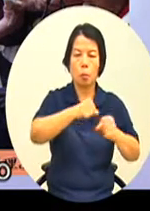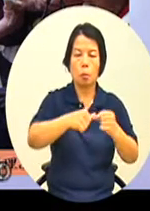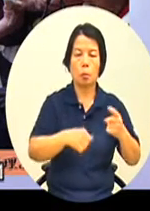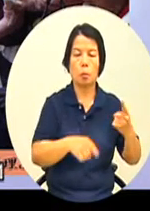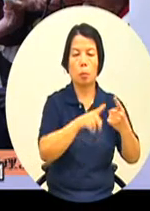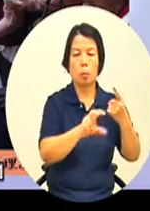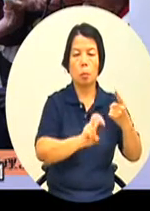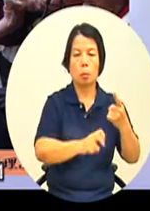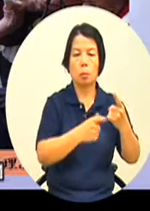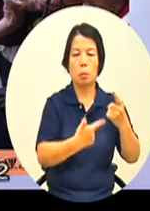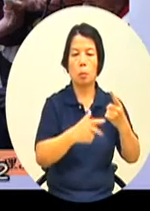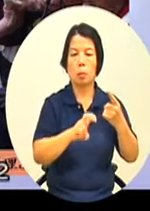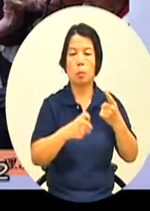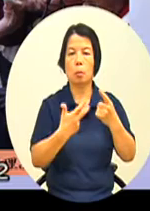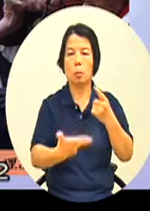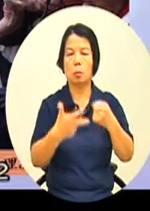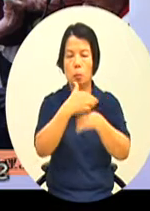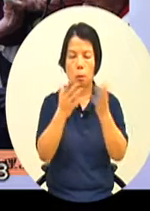105年1月26号、27号，